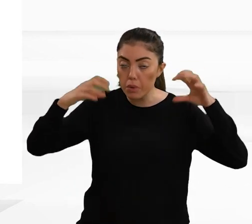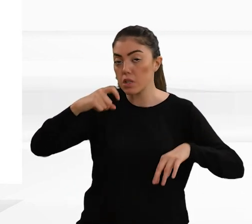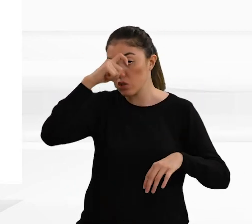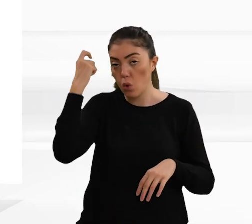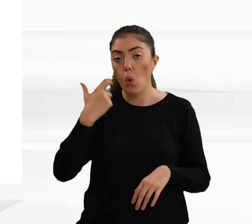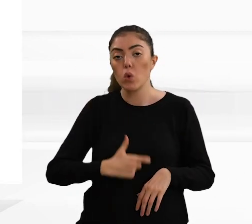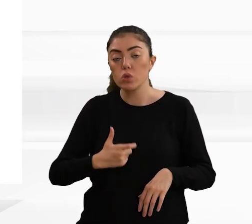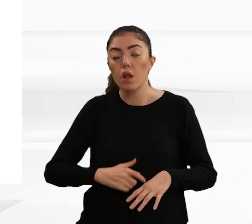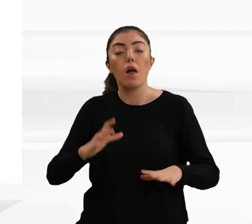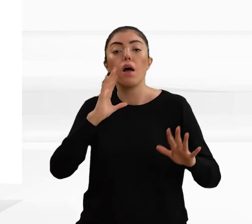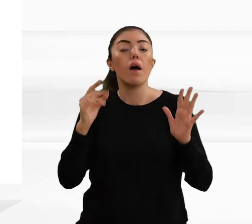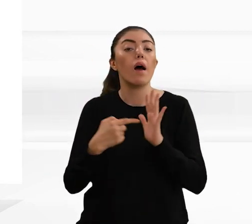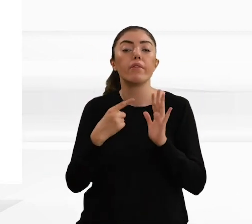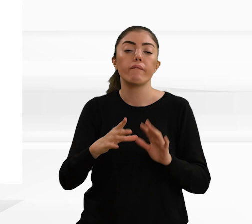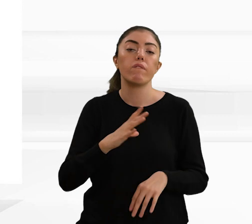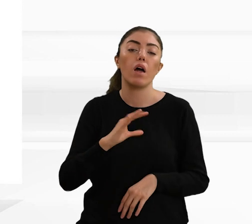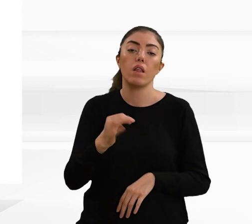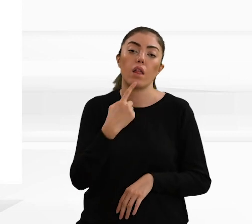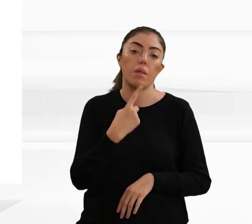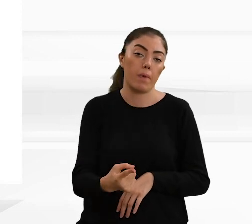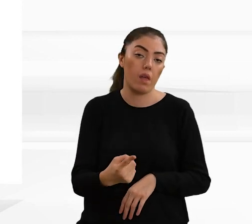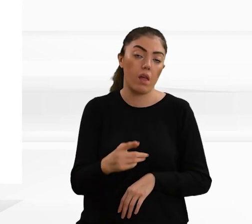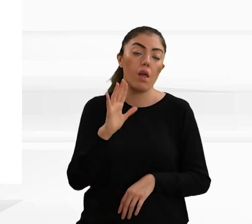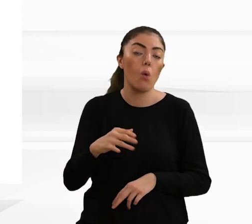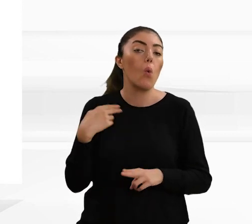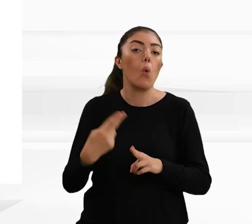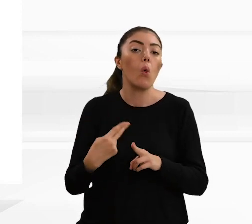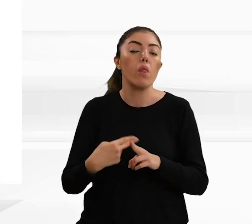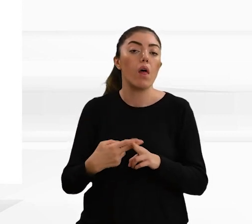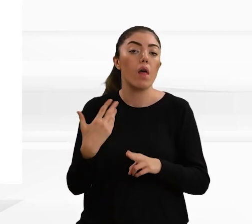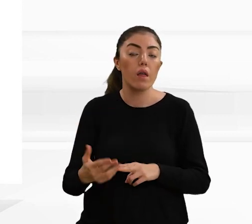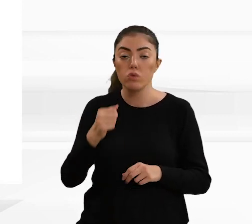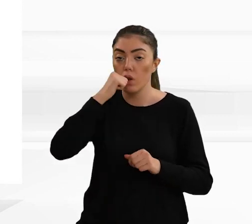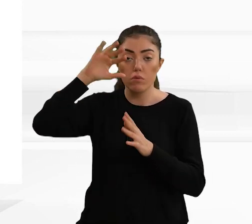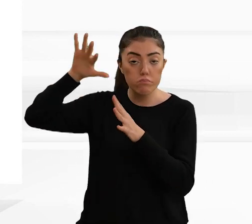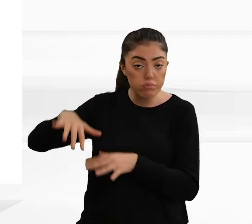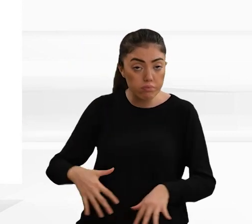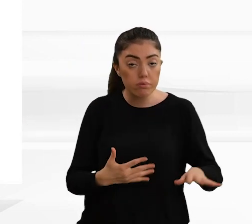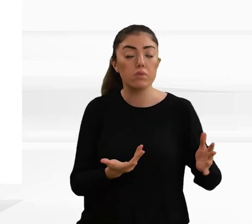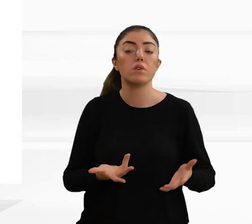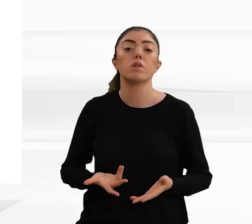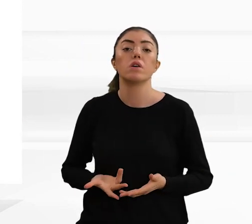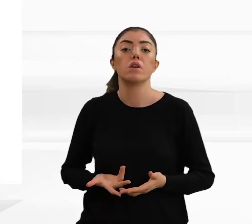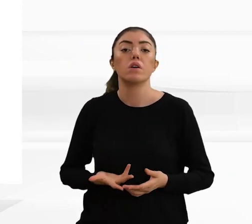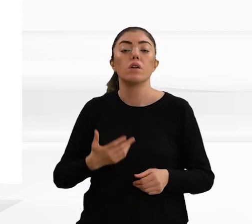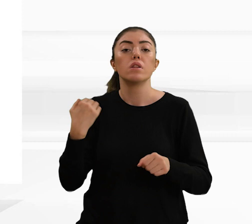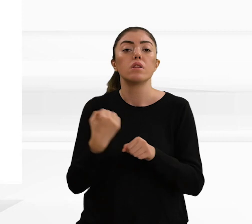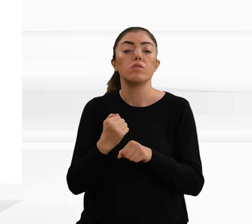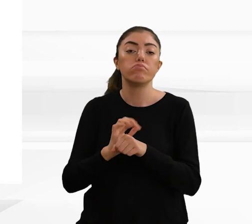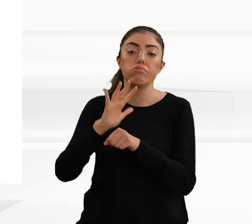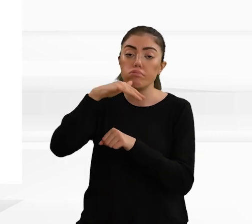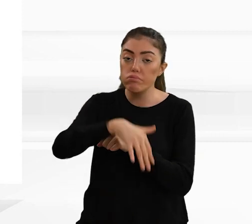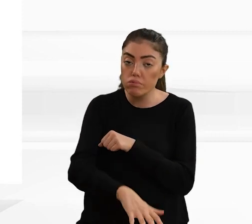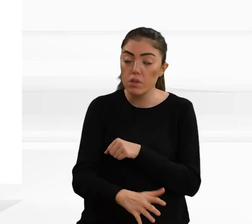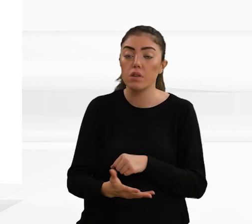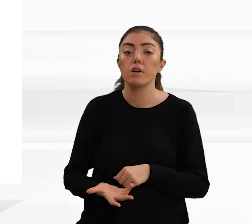sıcaklık özelliklerinin etkisi vardır Örneğin sel Taşkın